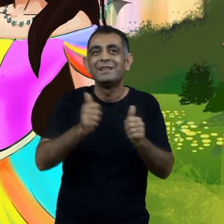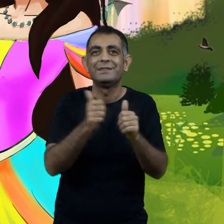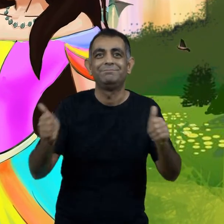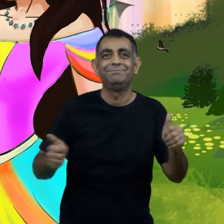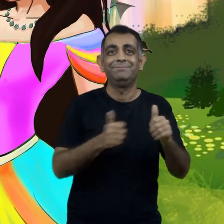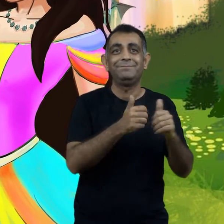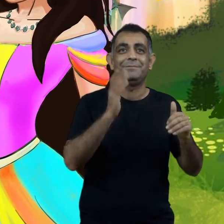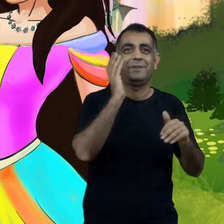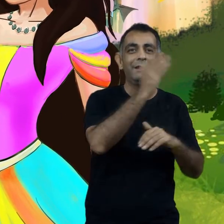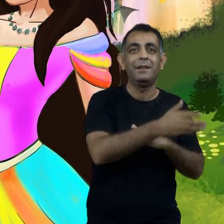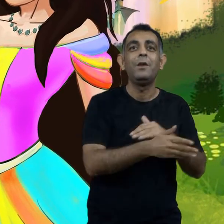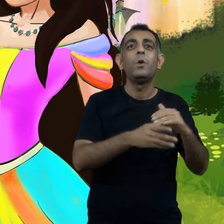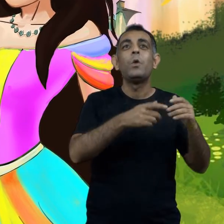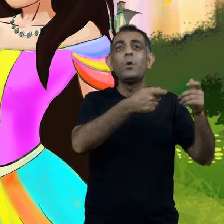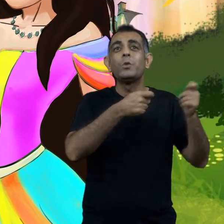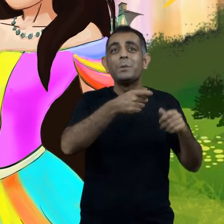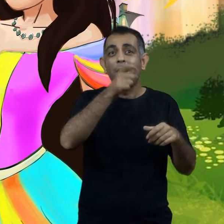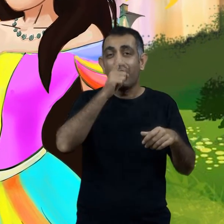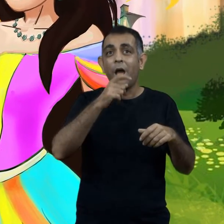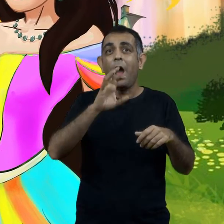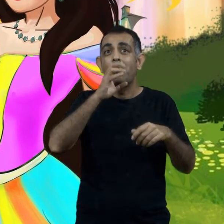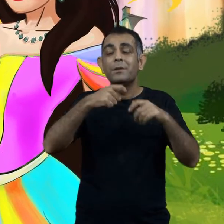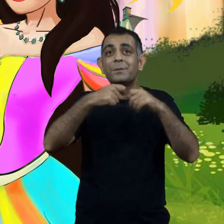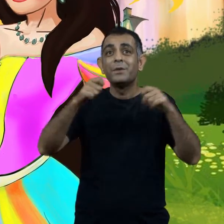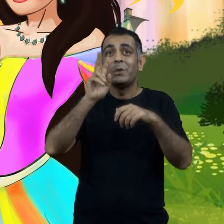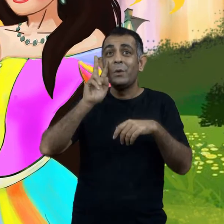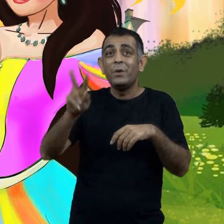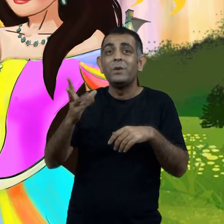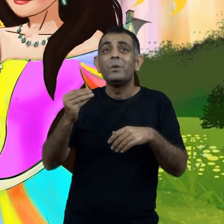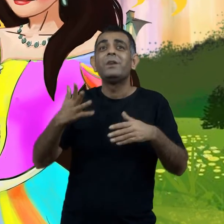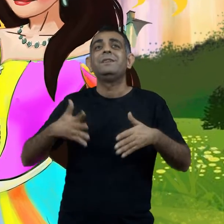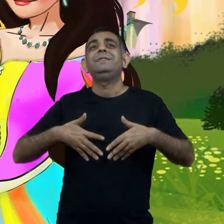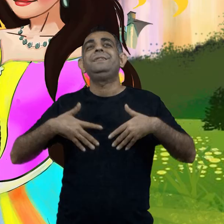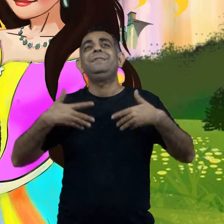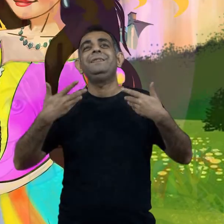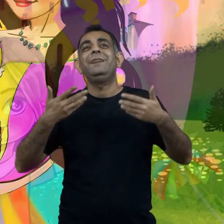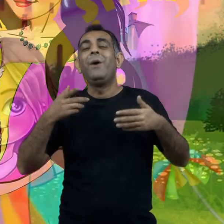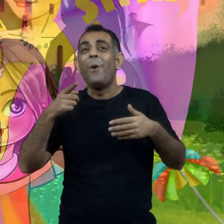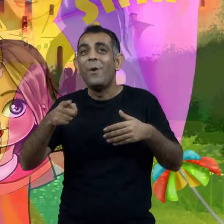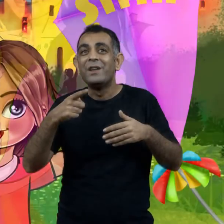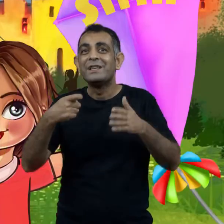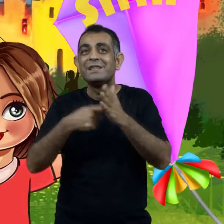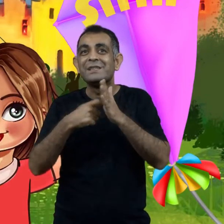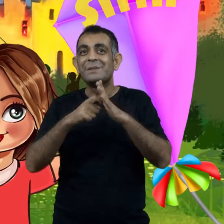yanına gittiler. Uçurtma kraliçesi Amasya bejini görünce çok sevindi.